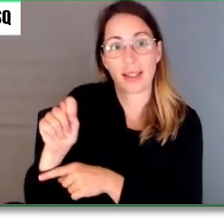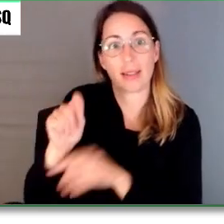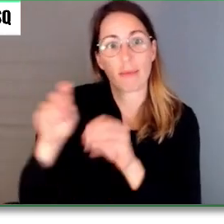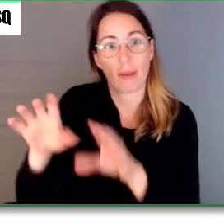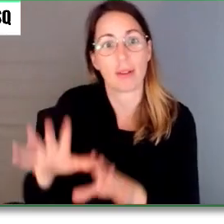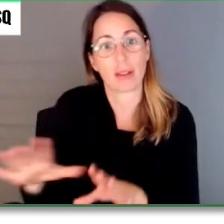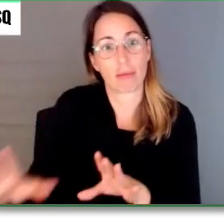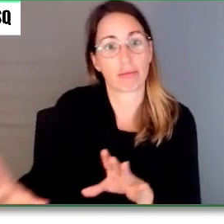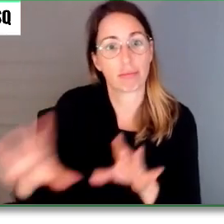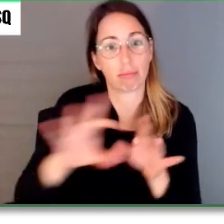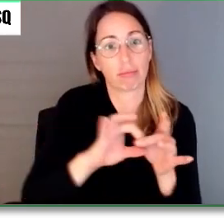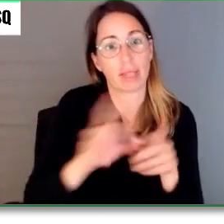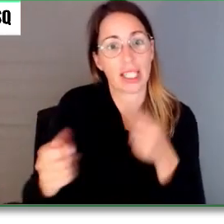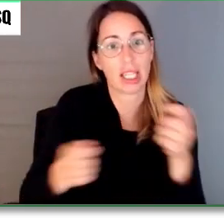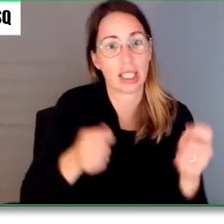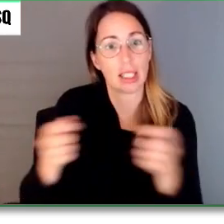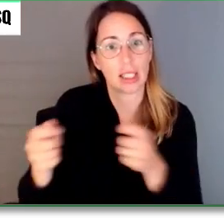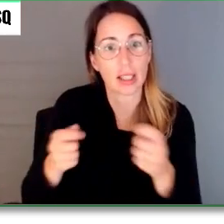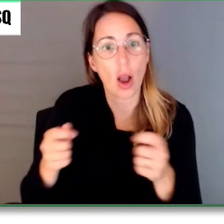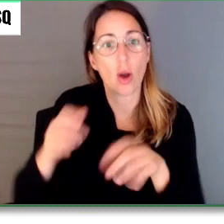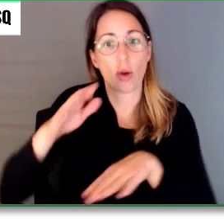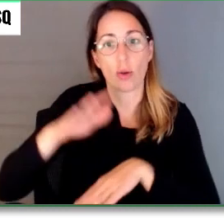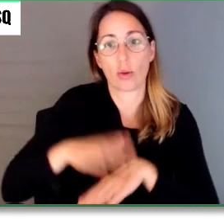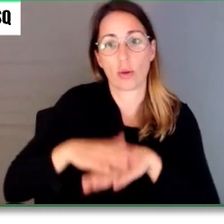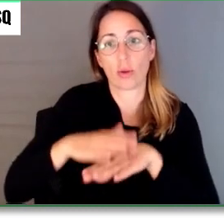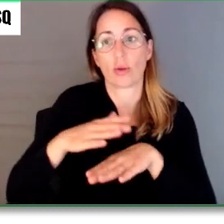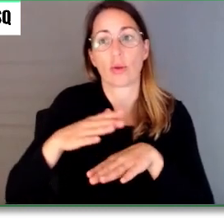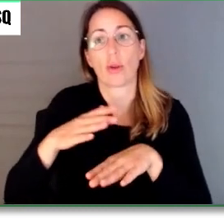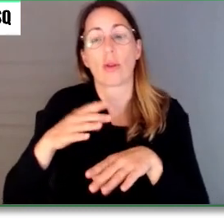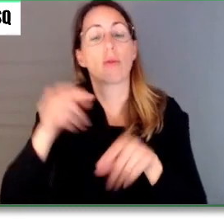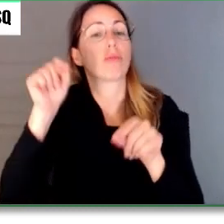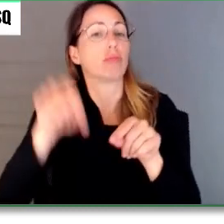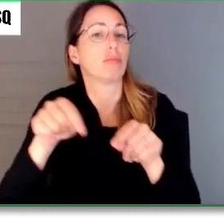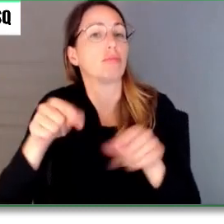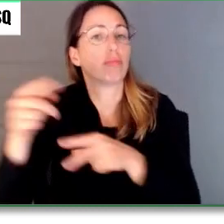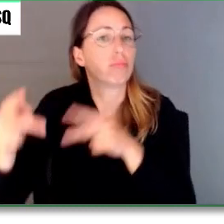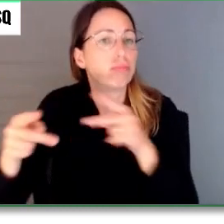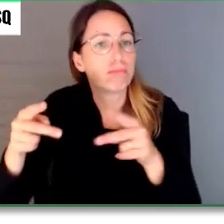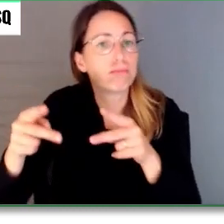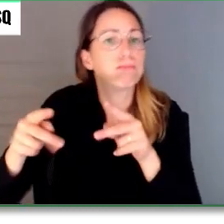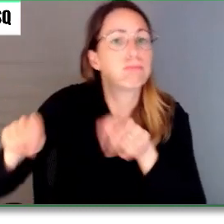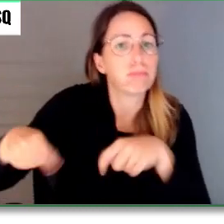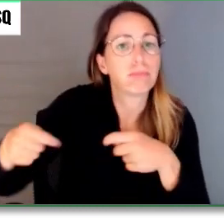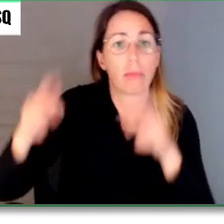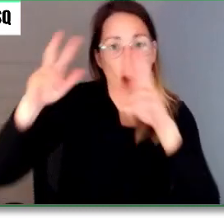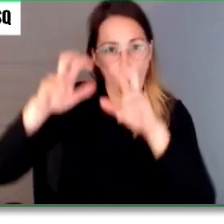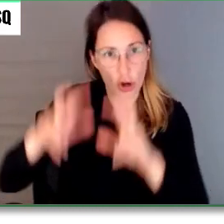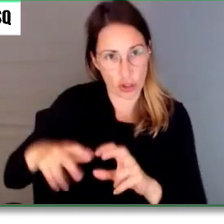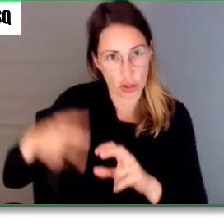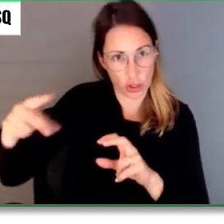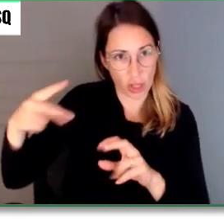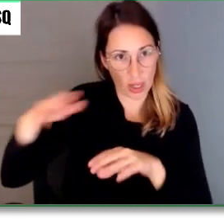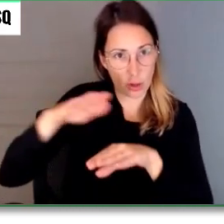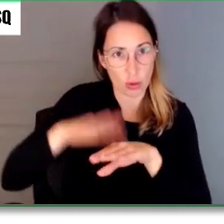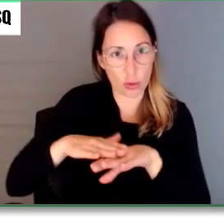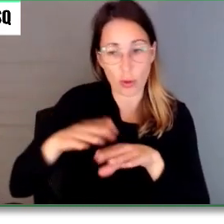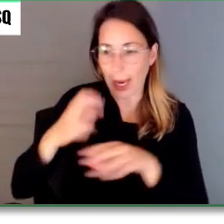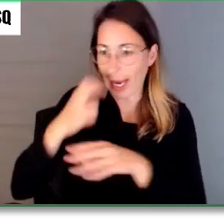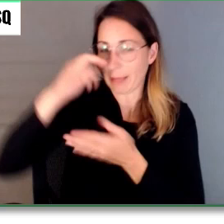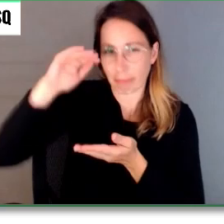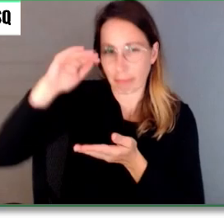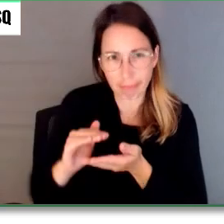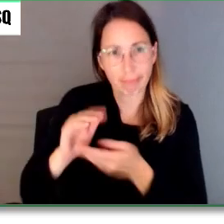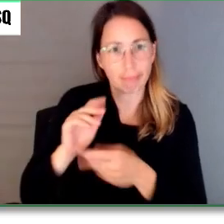à l'Université de Canberra. Et sa recherche porte sur la minimisation du risque des personnes vivant avec handicap à